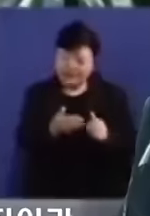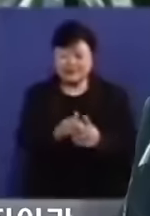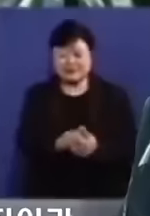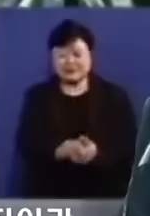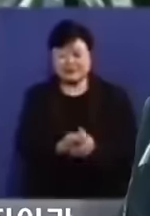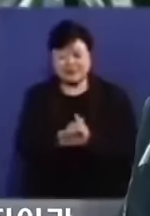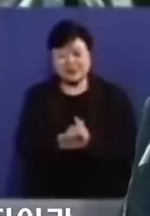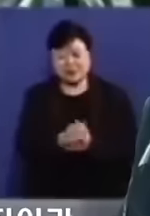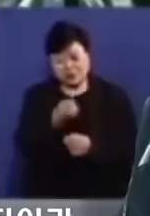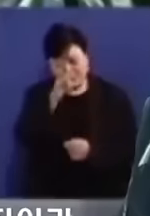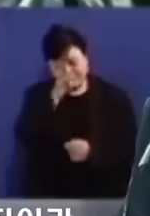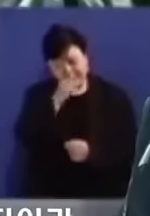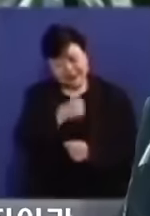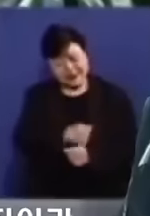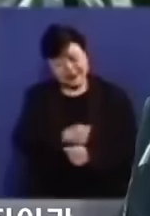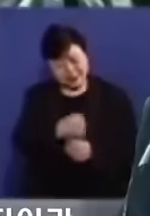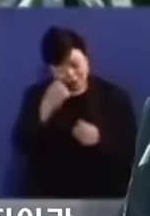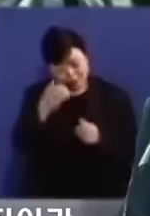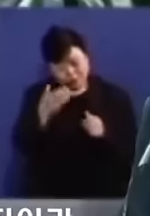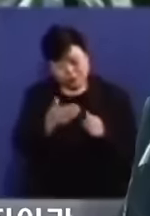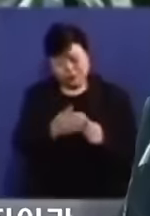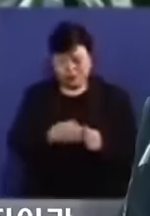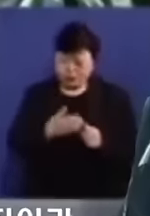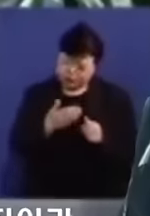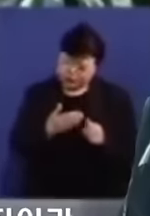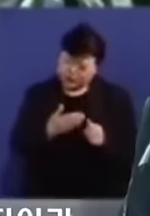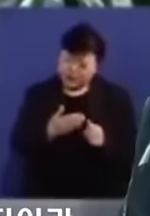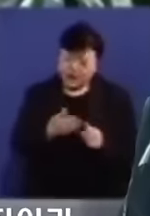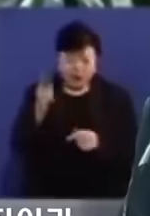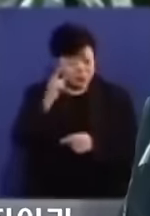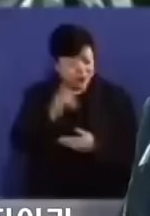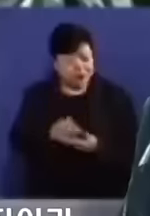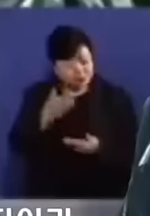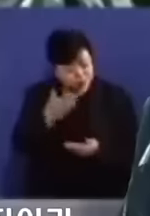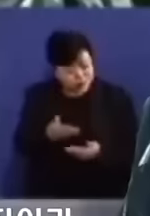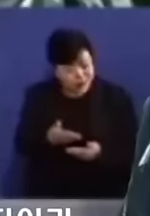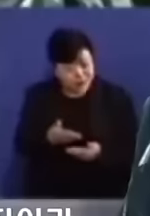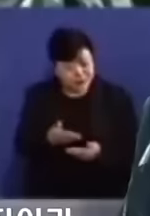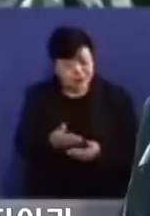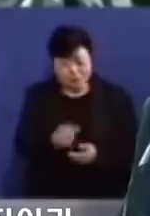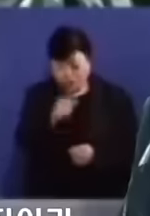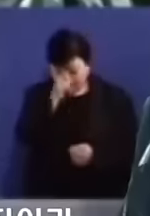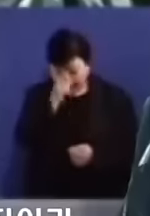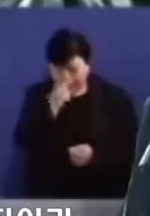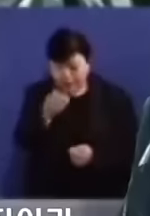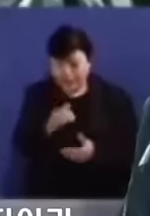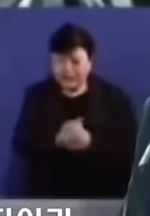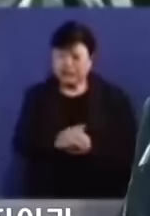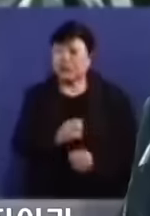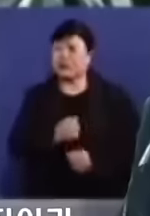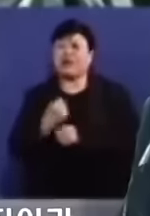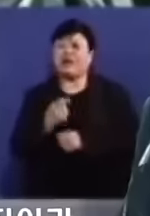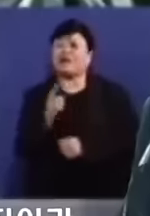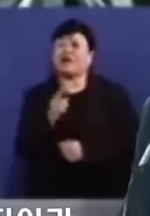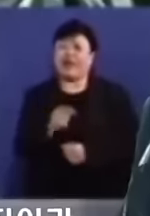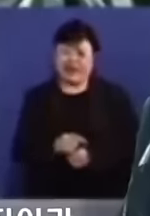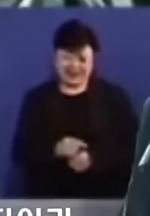주면은 기도는 하겠지만은 고통스러워 괴로워하고, 편안을 주면은 좋아 보이는데 또 기도를 안 하고,